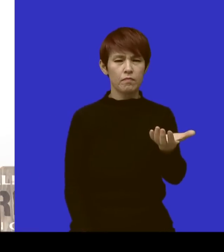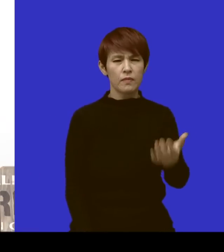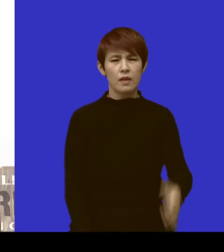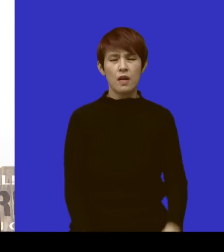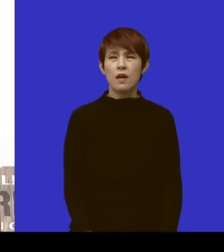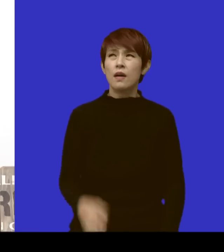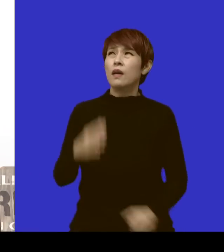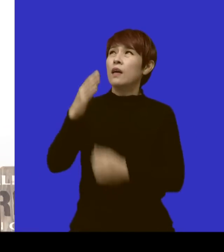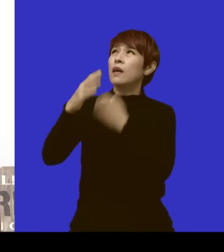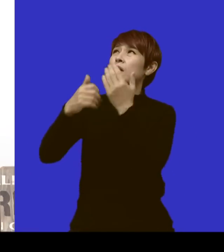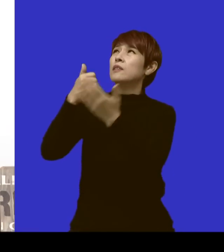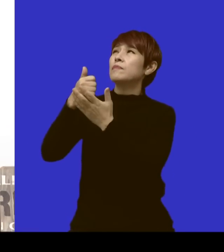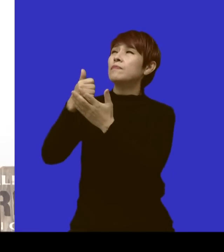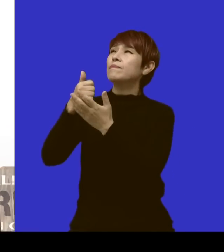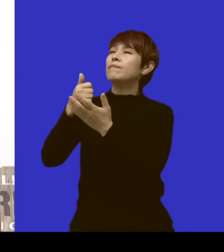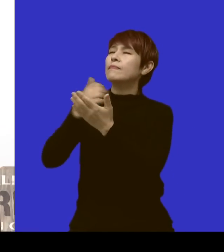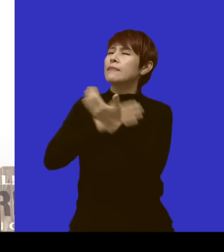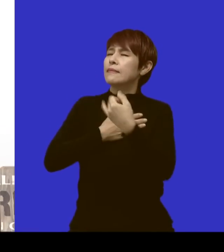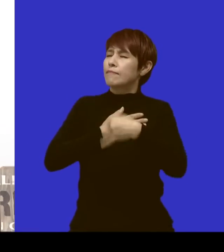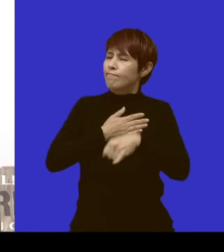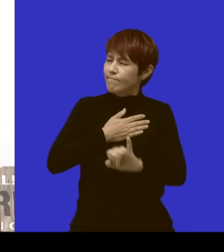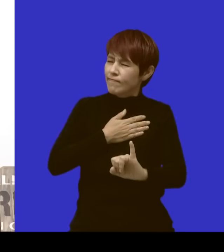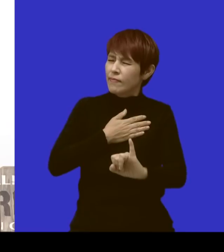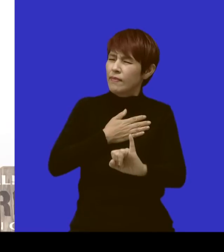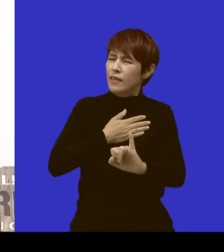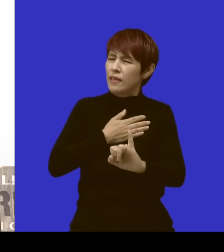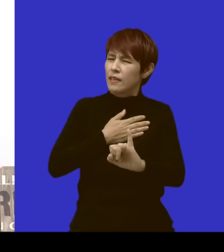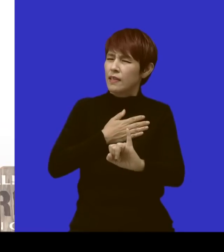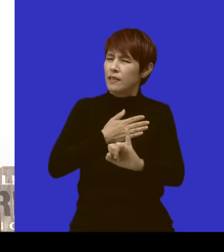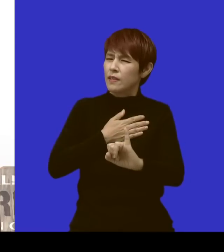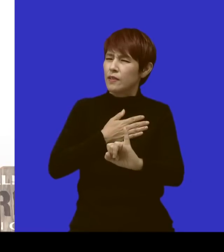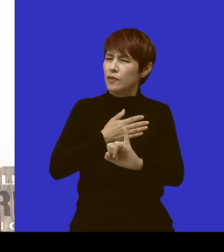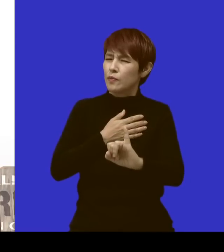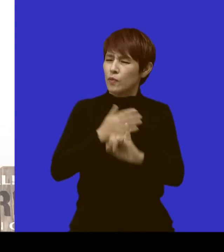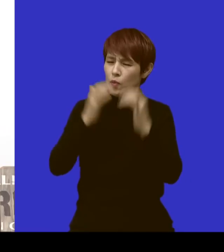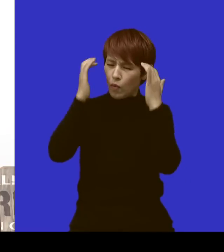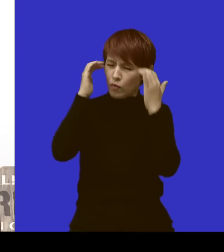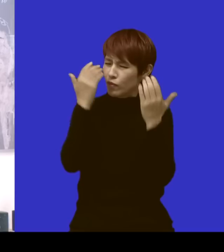제발 예지에게만큼 그런 마음 있잖아. 예, 예, 예. 그럼요.